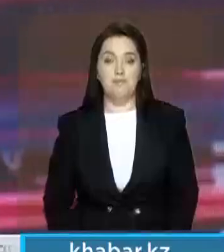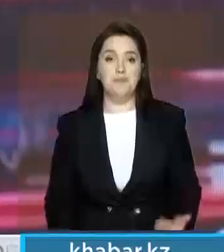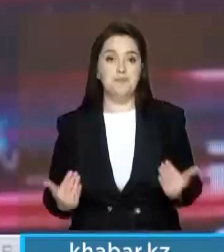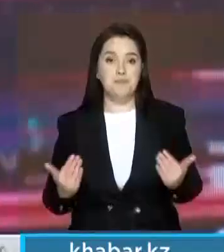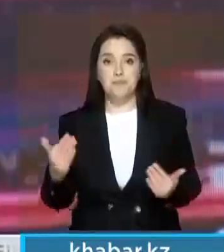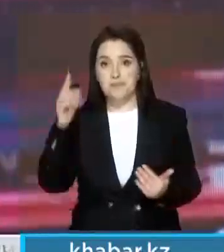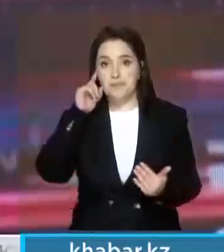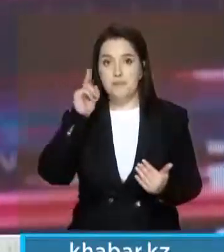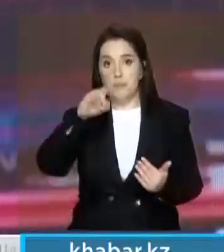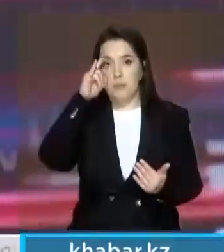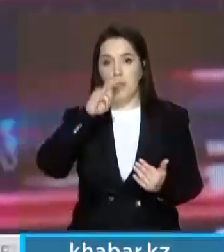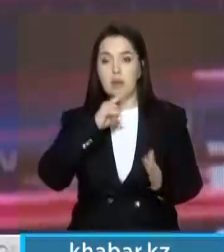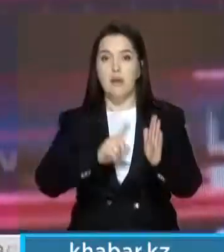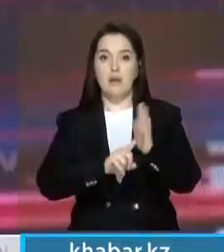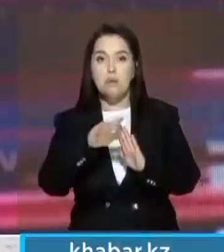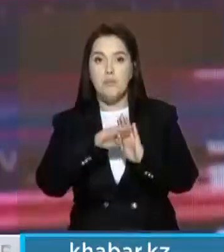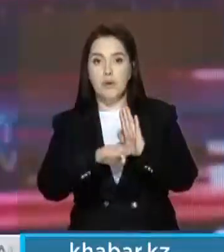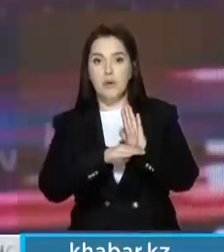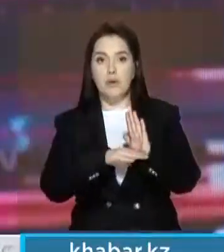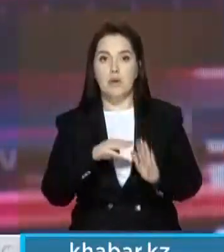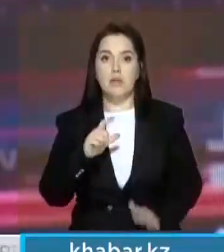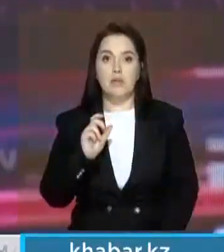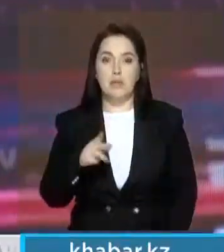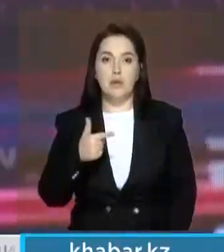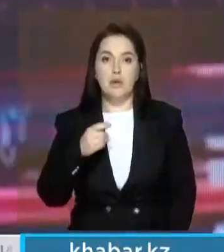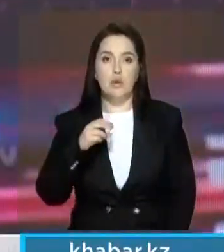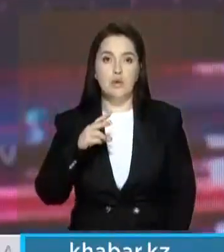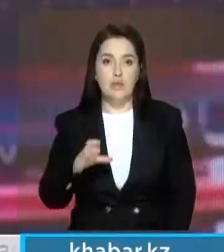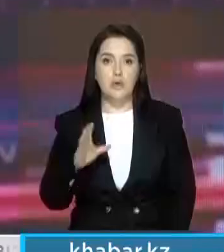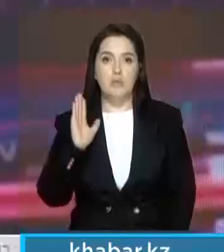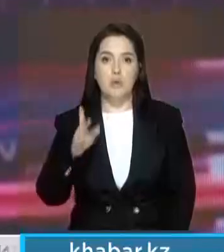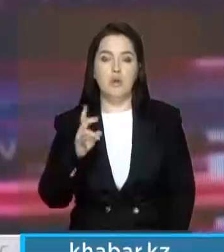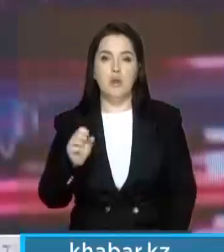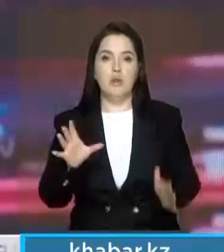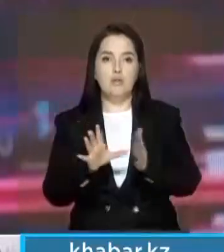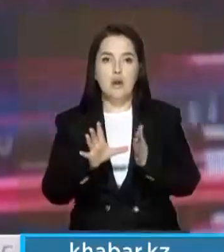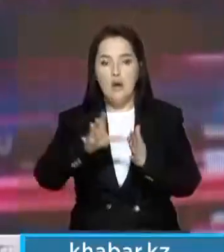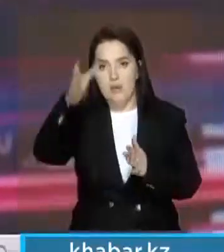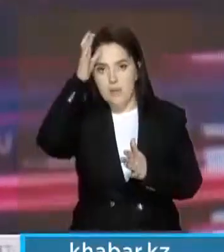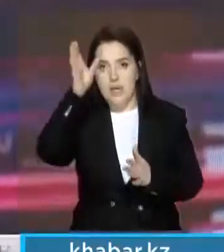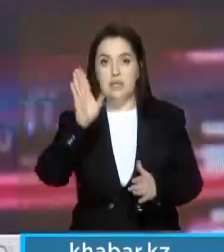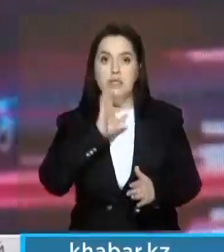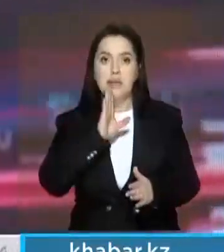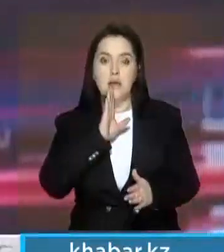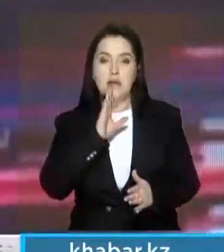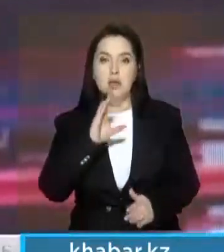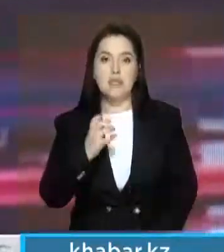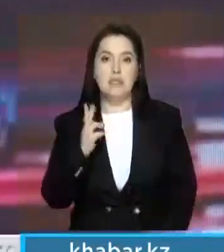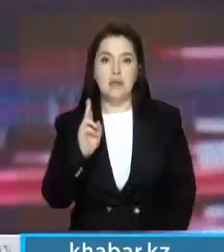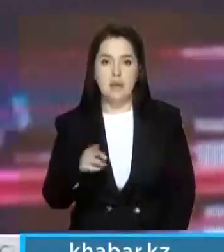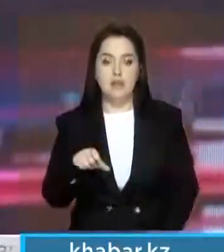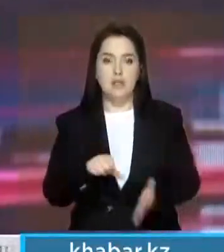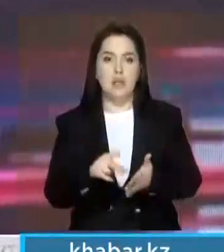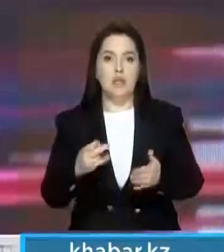и сегодня же стало Известно что в Казахстане стартовала программа Tech Girls она направлена на повышение цифрового образования девочек об этом сегодня на брифинге в